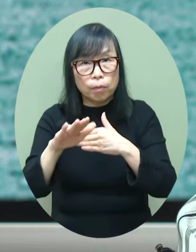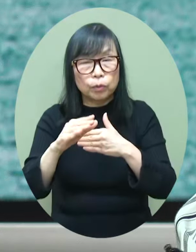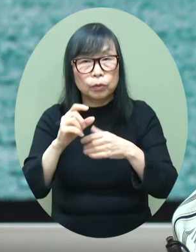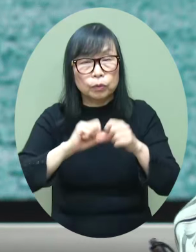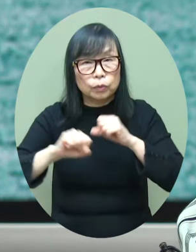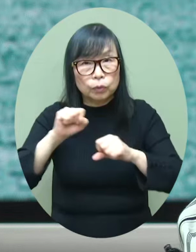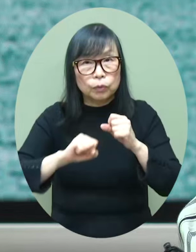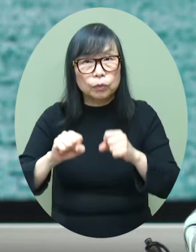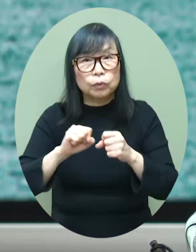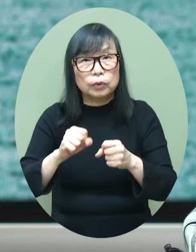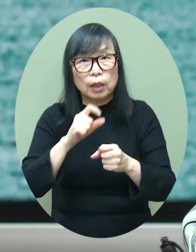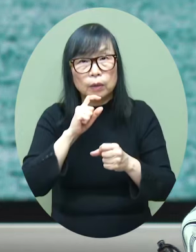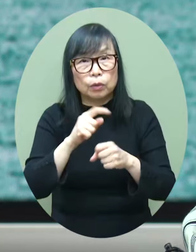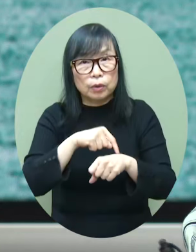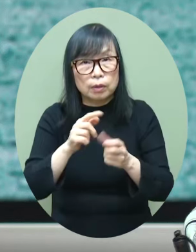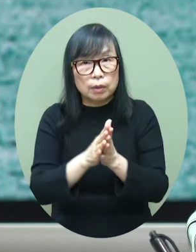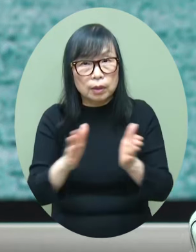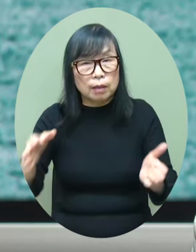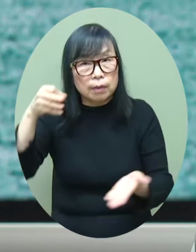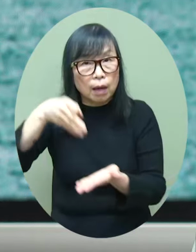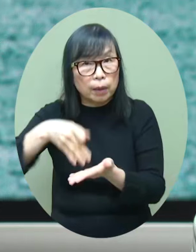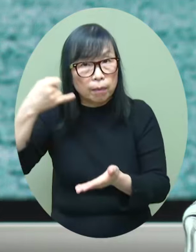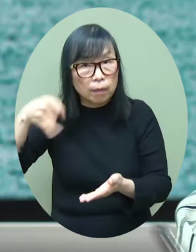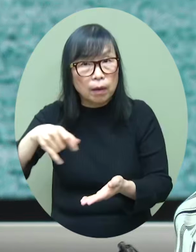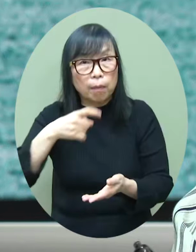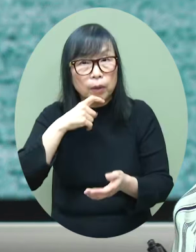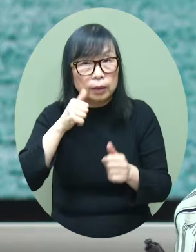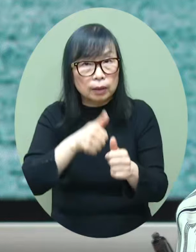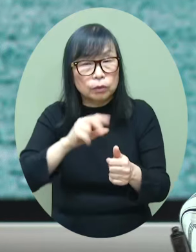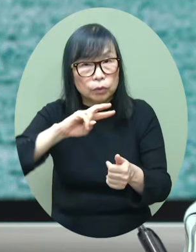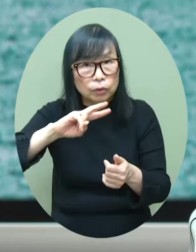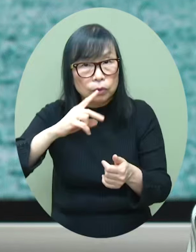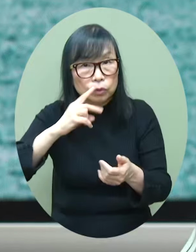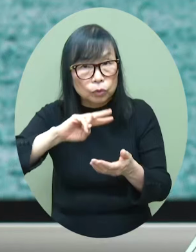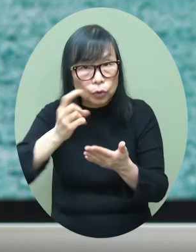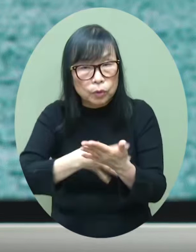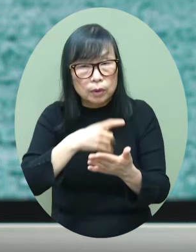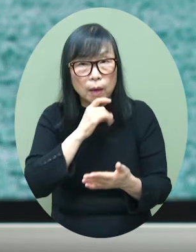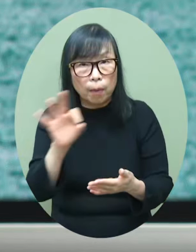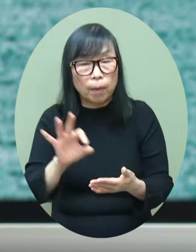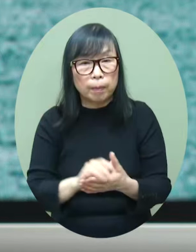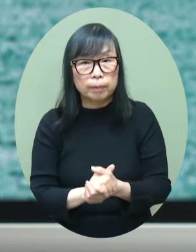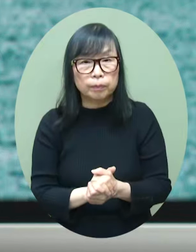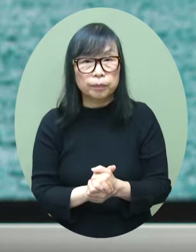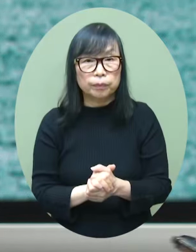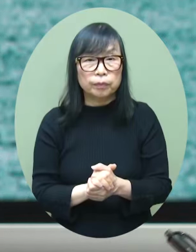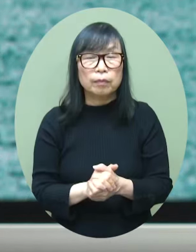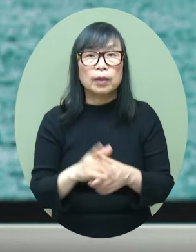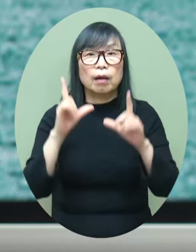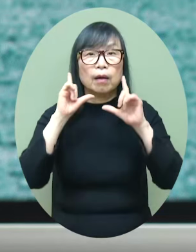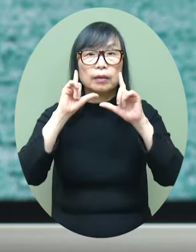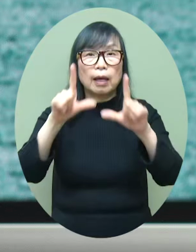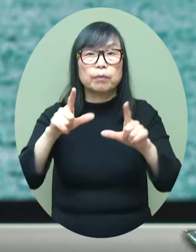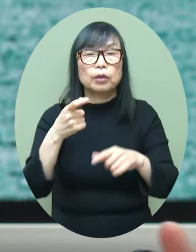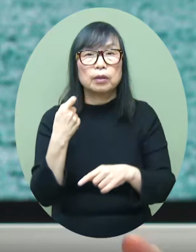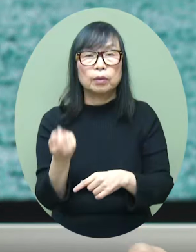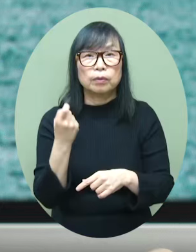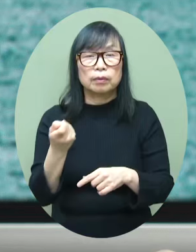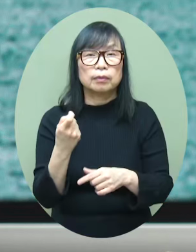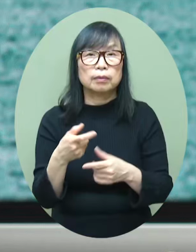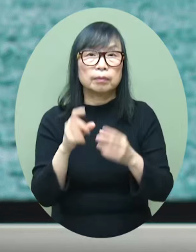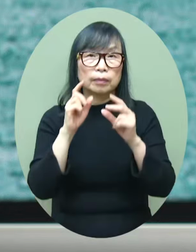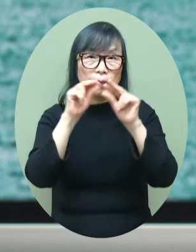係有一段時間未能參加咁樣，或者有冇啲跟進措施咧？咁唔該。 我答咗啲容易答嘅問題